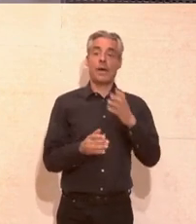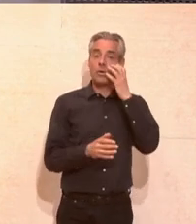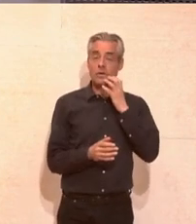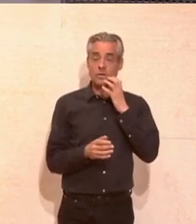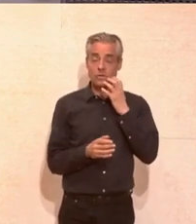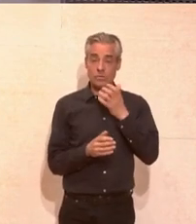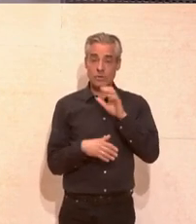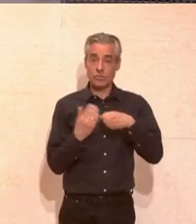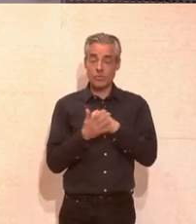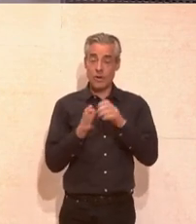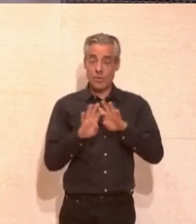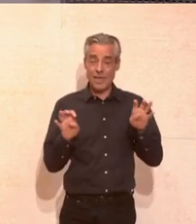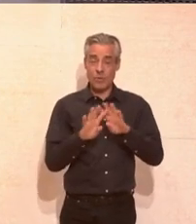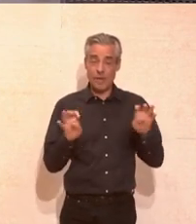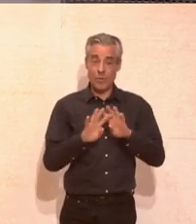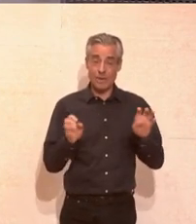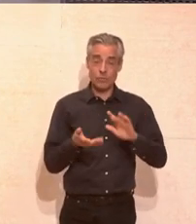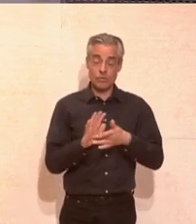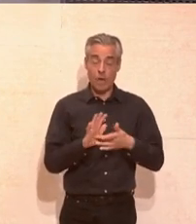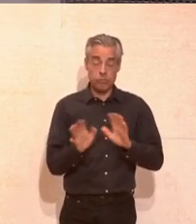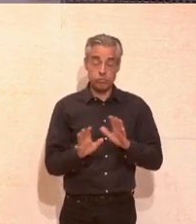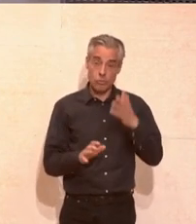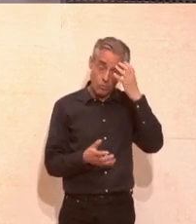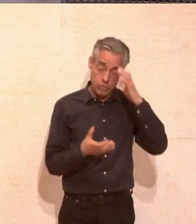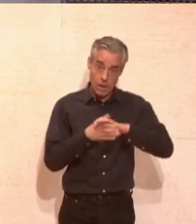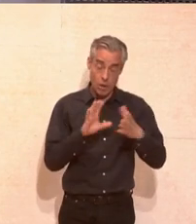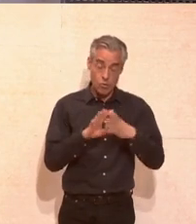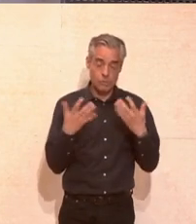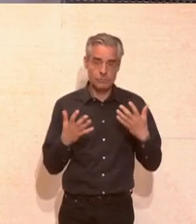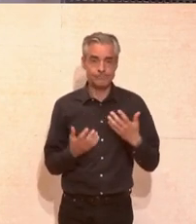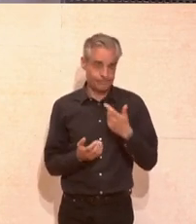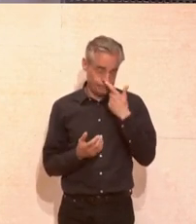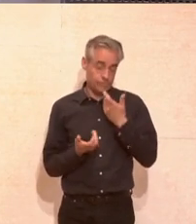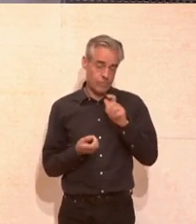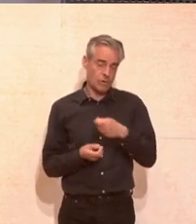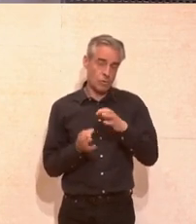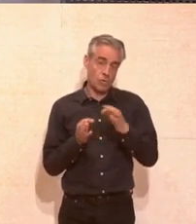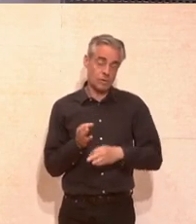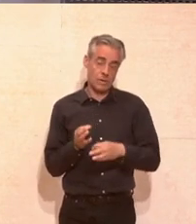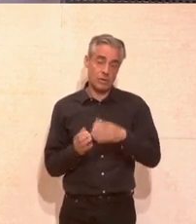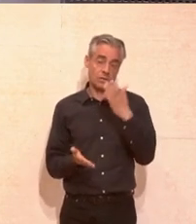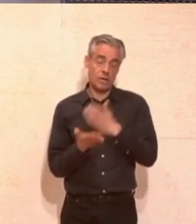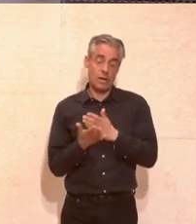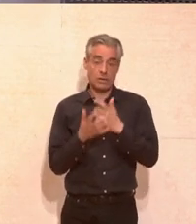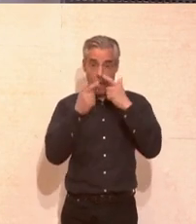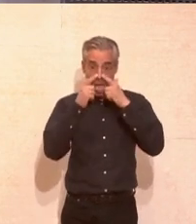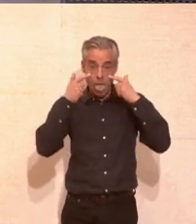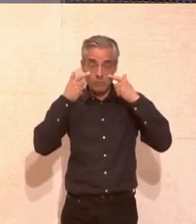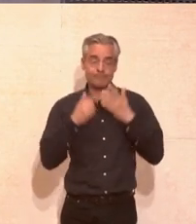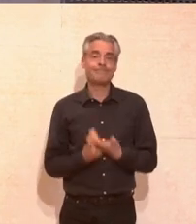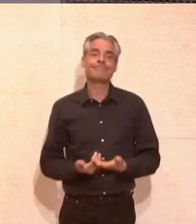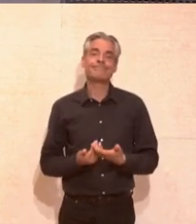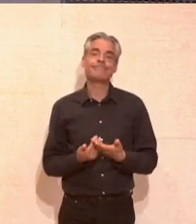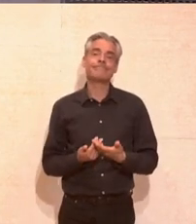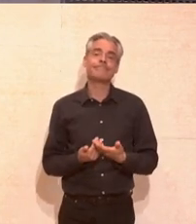ça toutes les fins de semaine. Ils partent mentalement à New York toutes les fins de semaine. Donc inévitablement, vous les avez en classe avec ce jet lag.